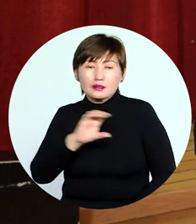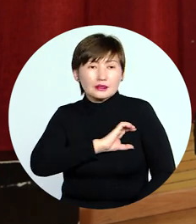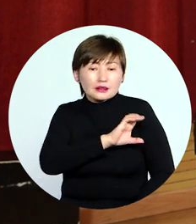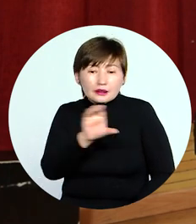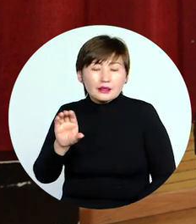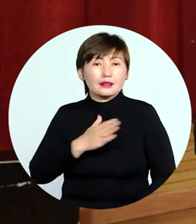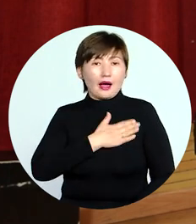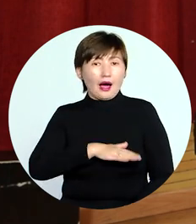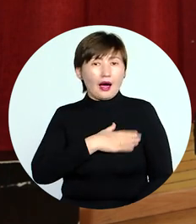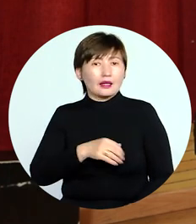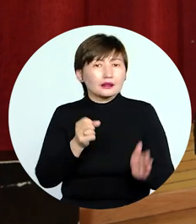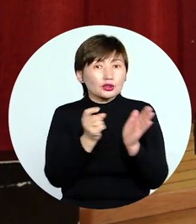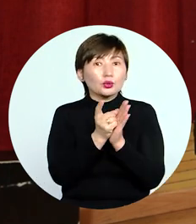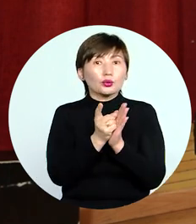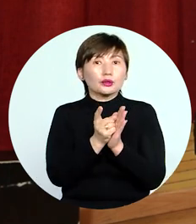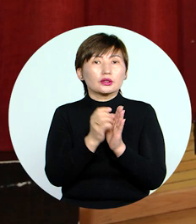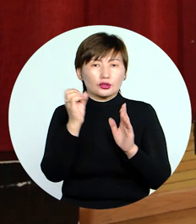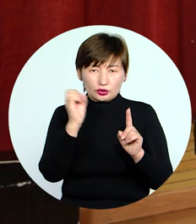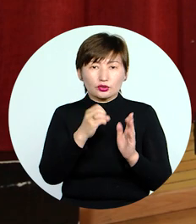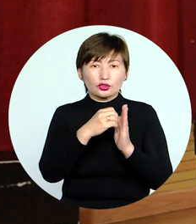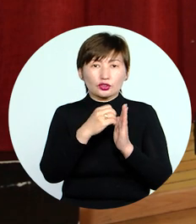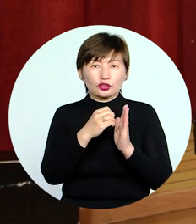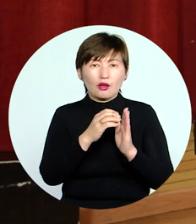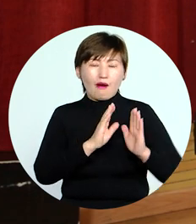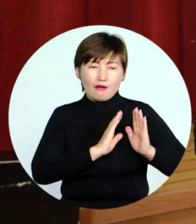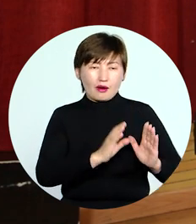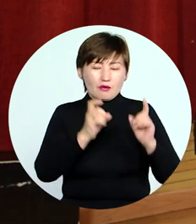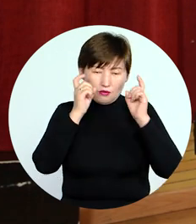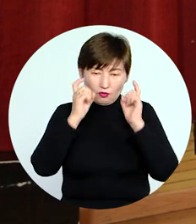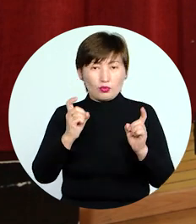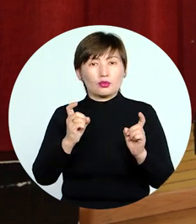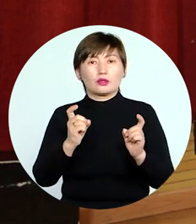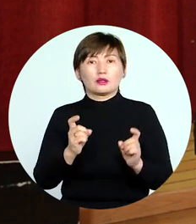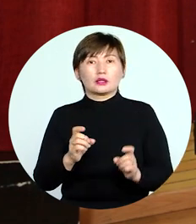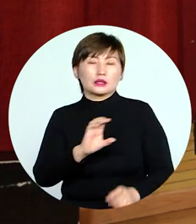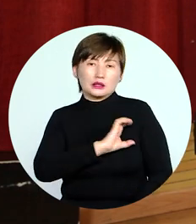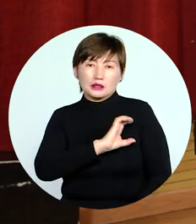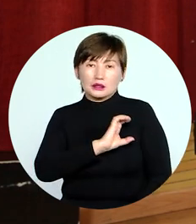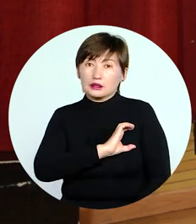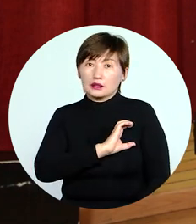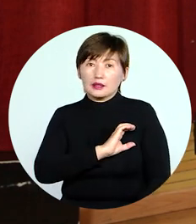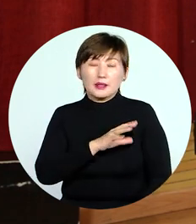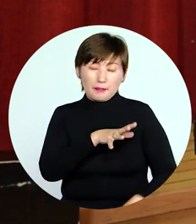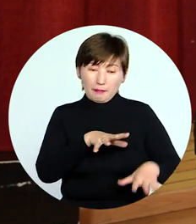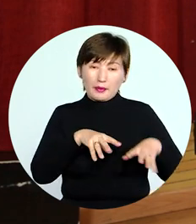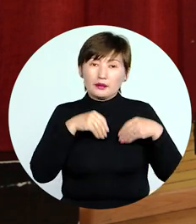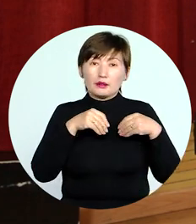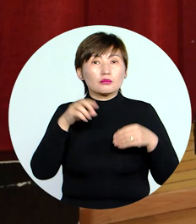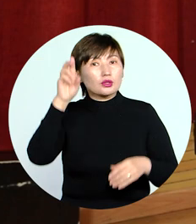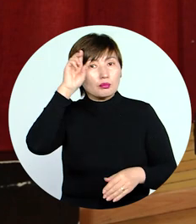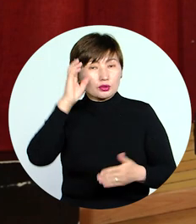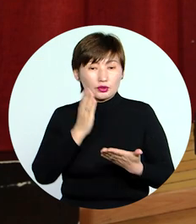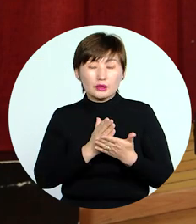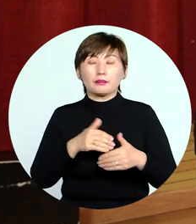бол та бидний хамгийн чухал олж авах ёстой төлөвшөл. Тэгээд дээрэс нь сэтгэлийн мэдрэмжийн боловсрол.